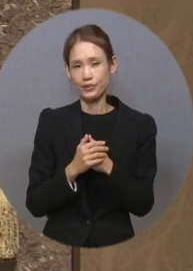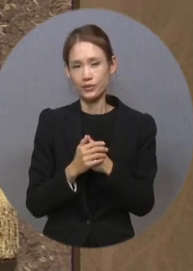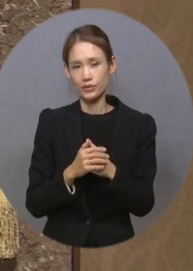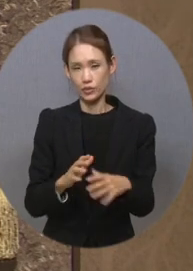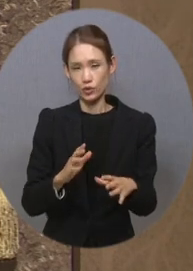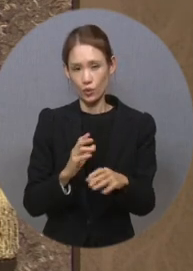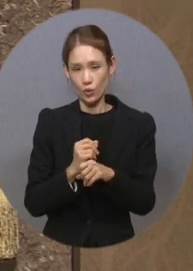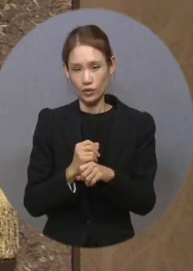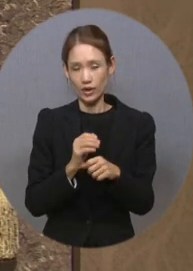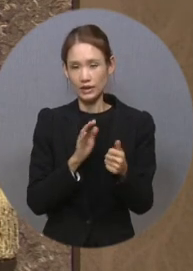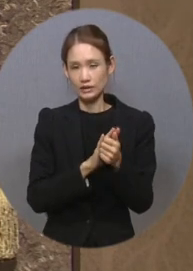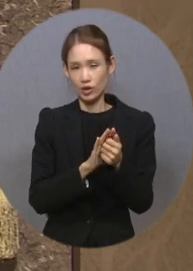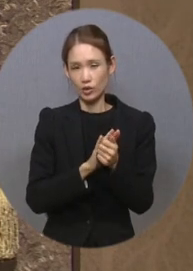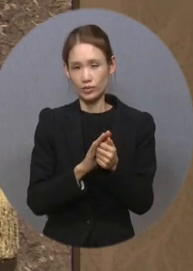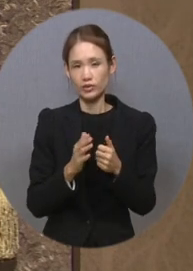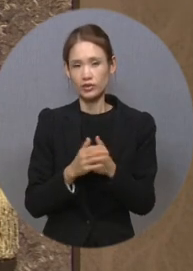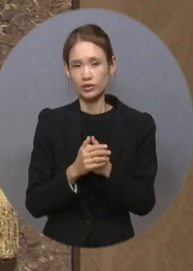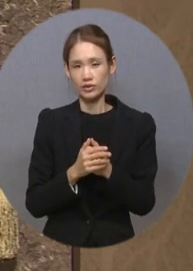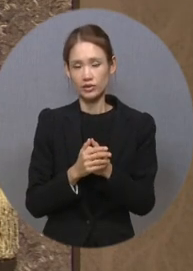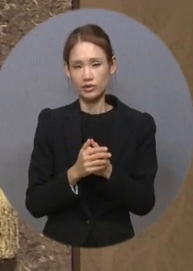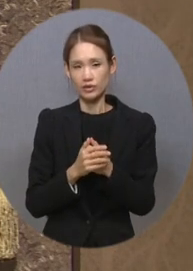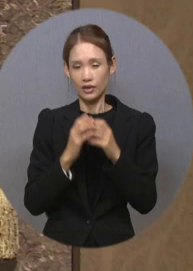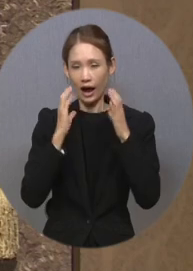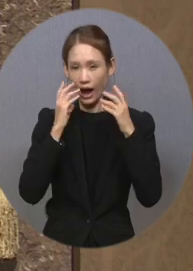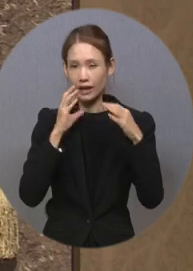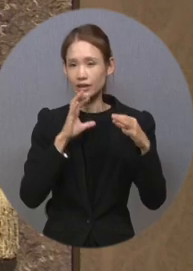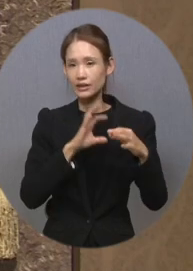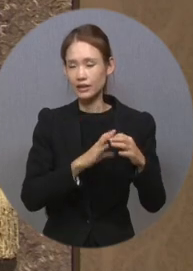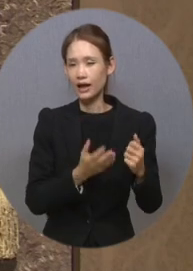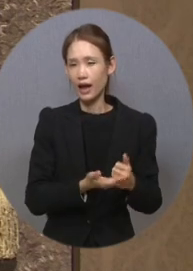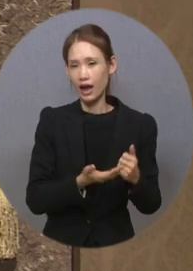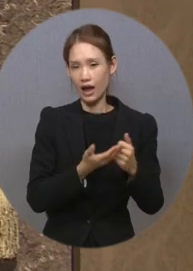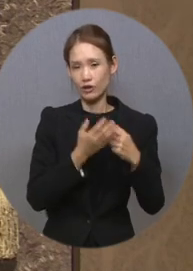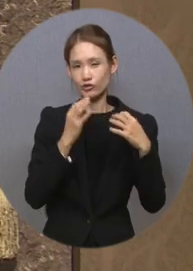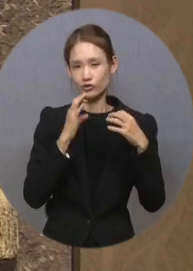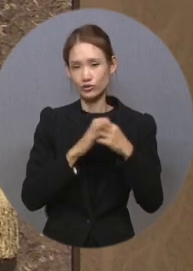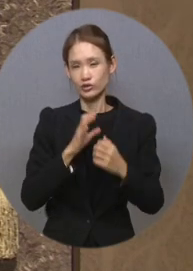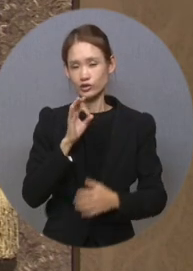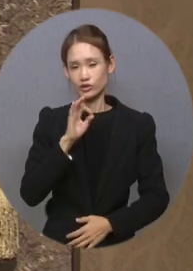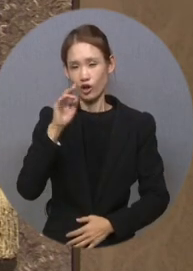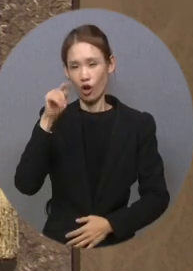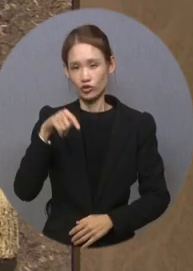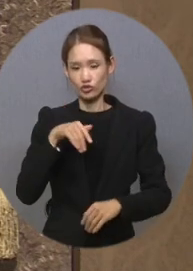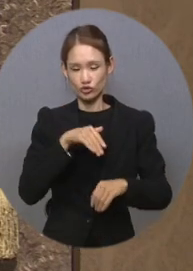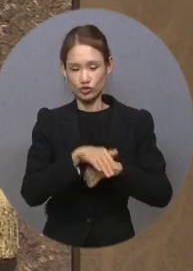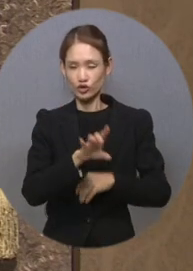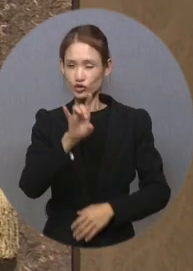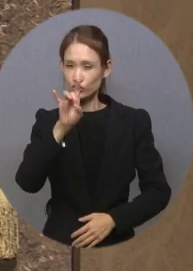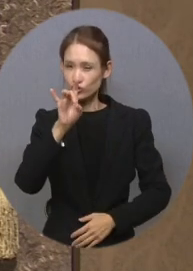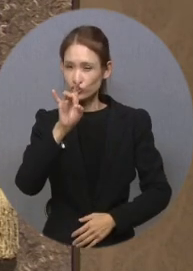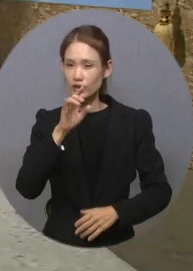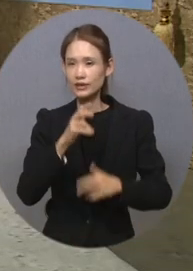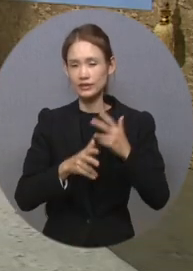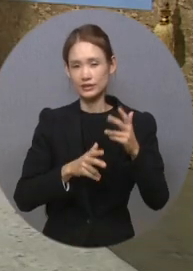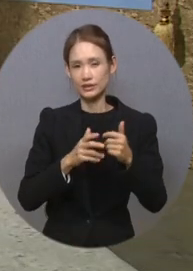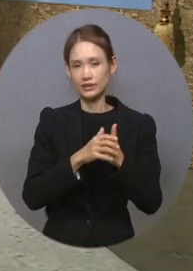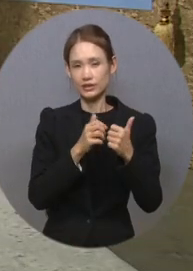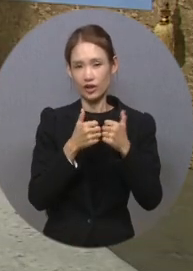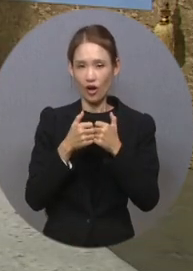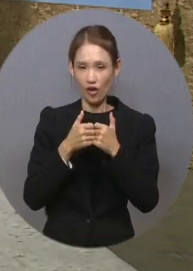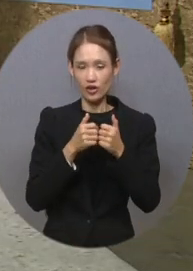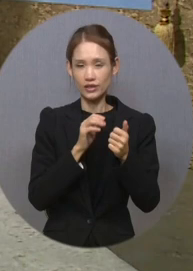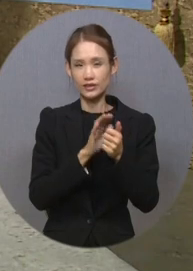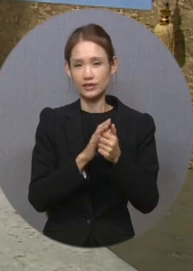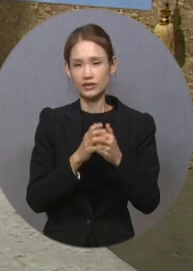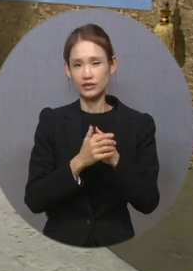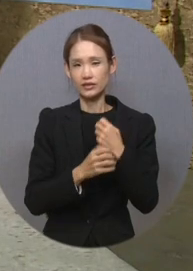토탈 서비스를 하는 것이죠. 아이 양육과 관련되는 여수형 유일한 사업입니다. 컨설팅을 해주는 거네요. 컨설팅이죠.